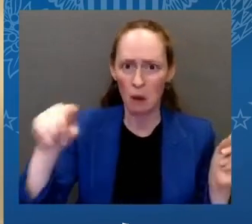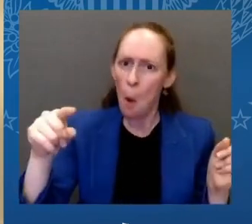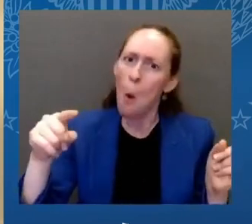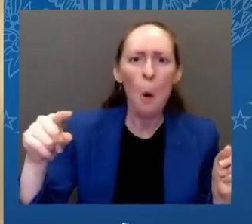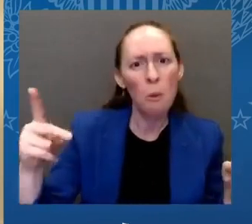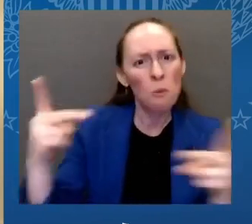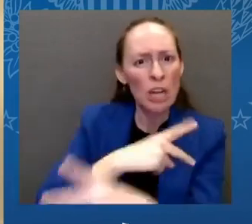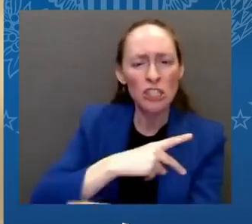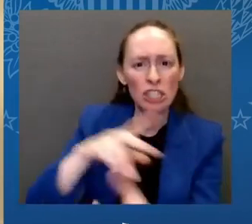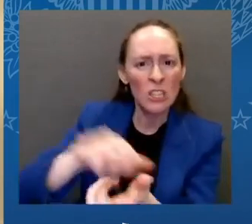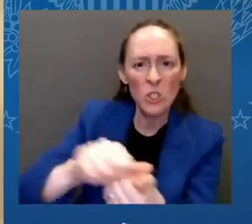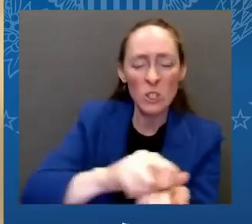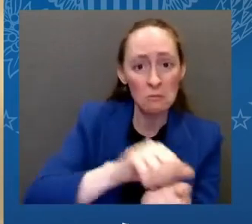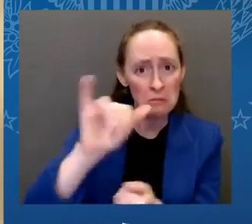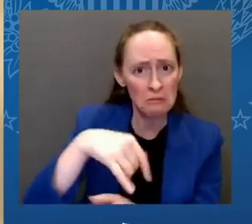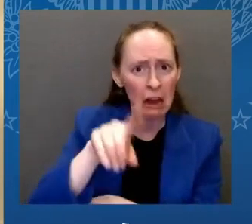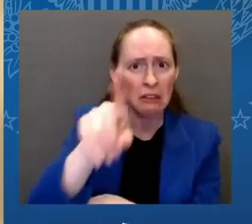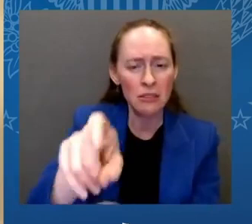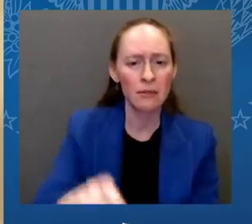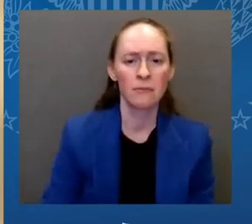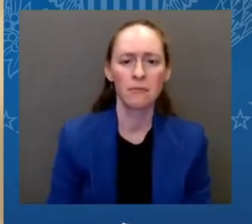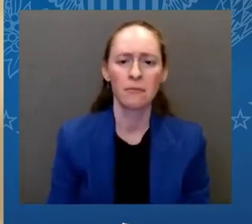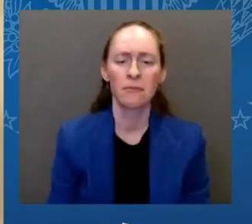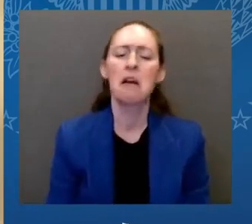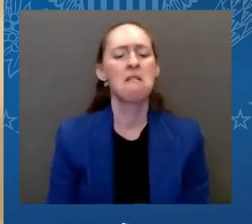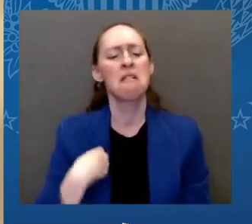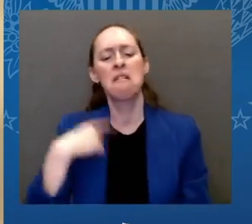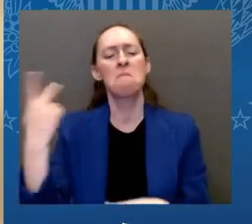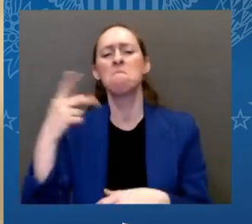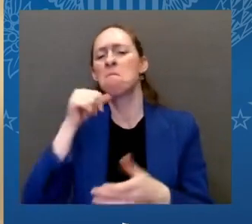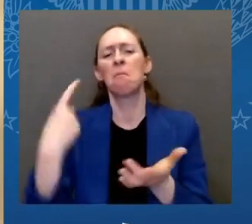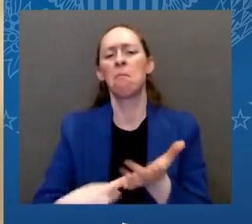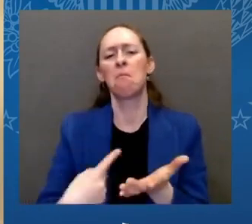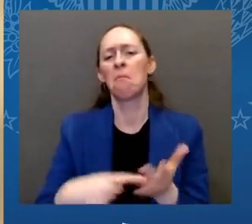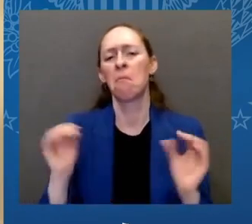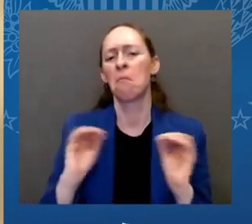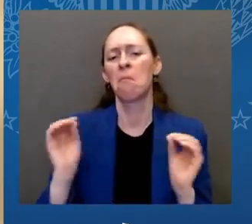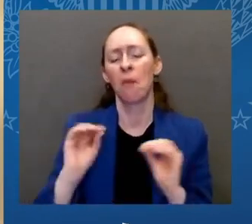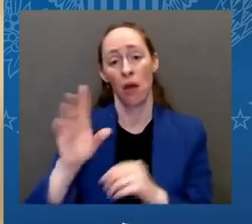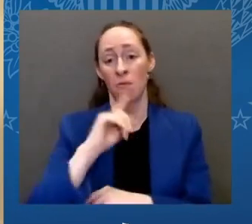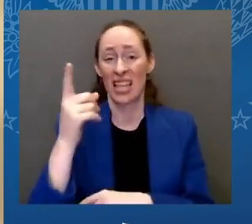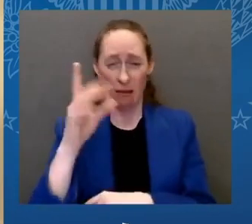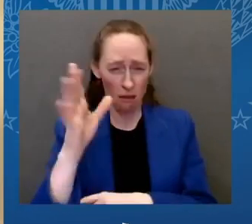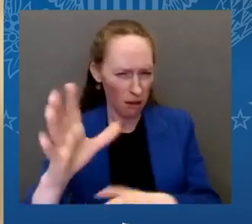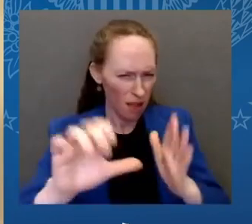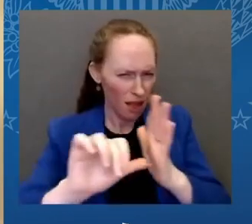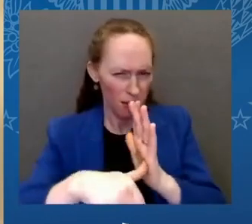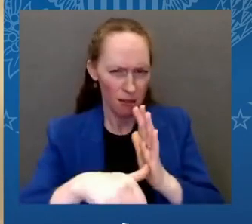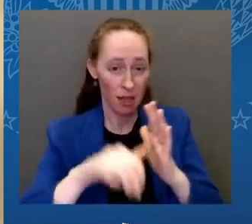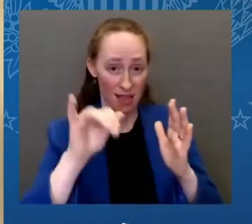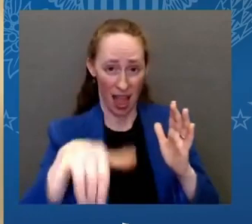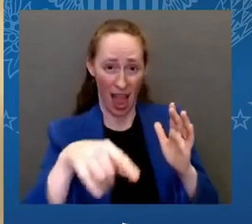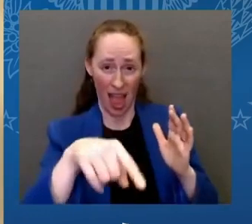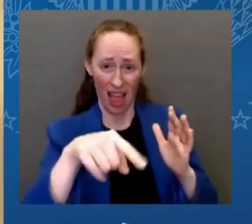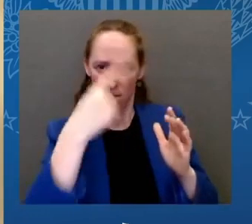обговорювали. Тому що це питання, це системи для оборони, оборонні. Тому це не система